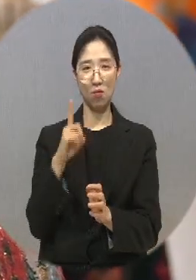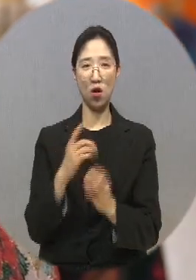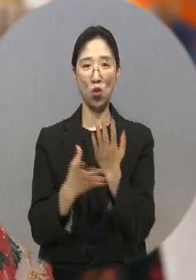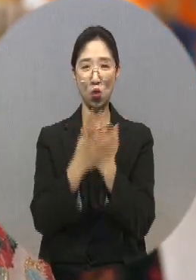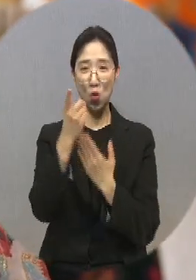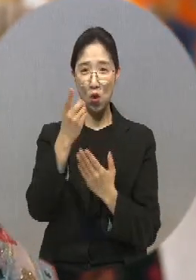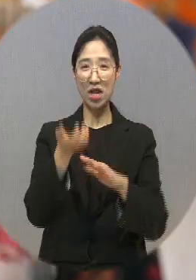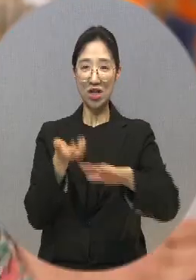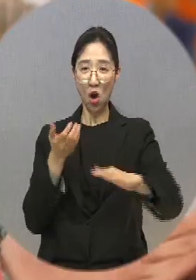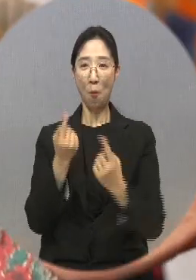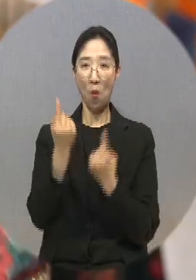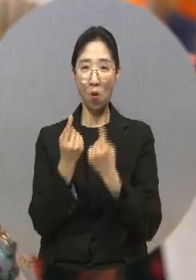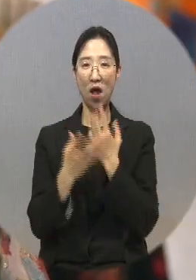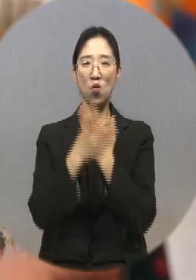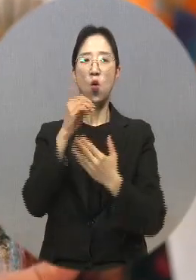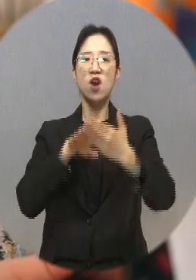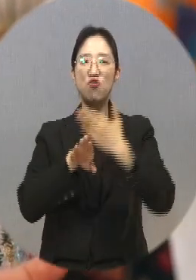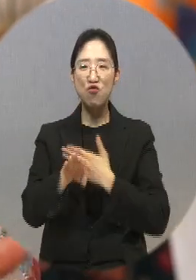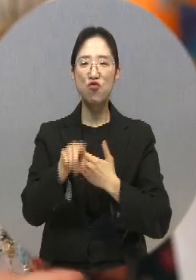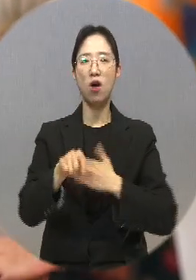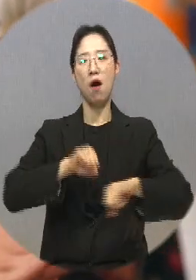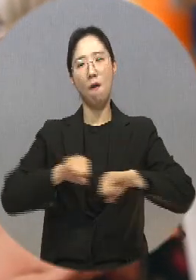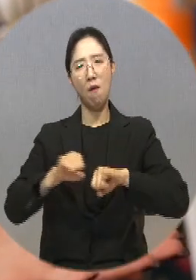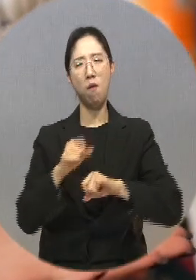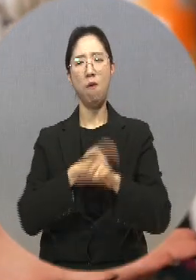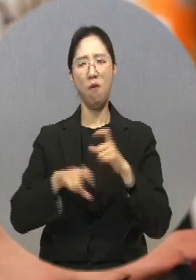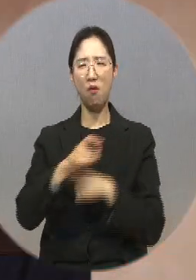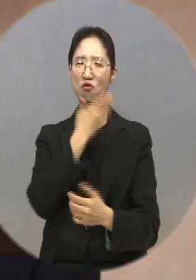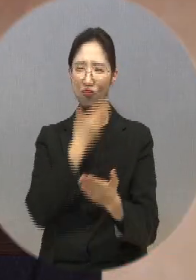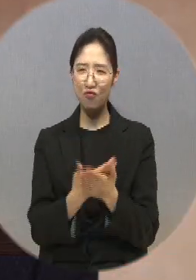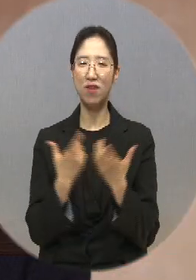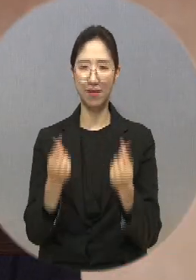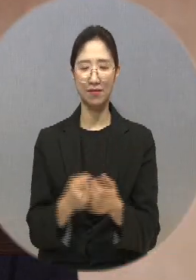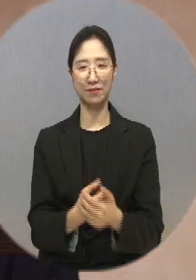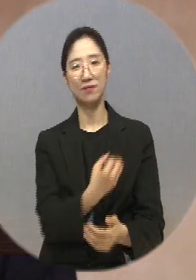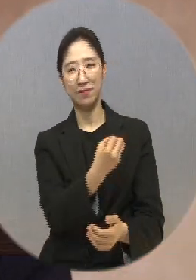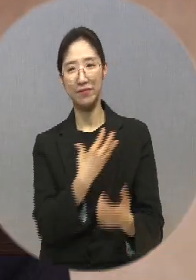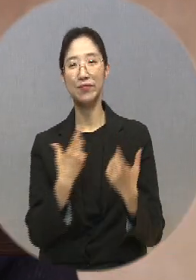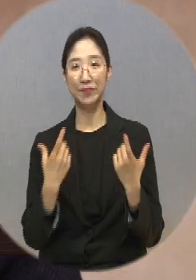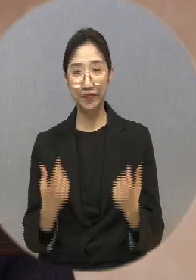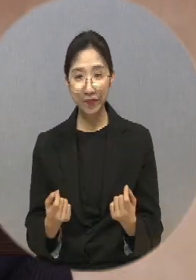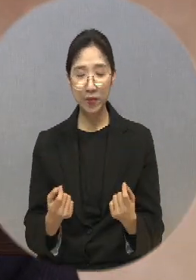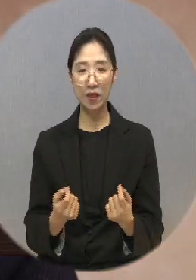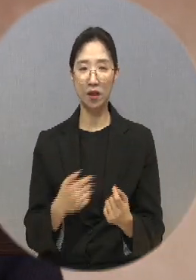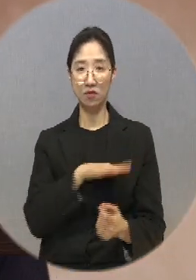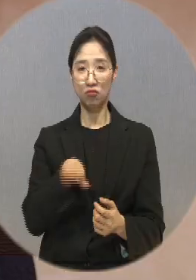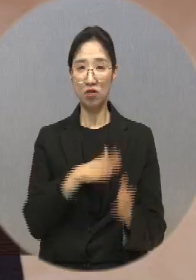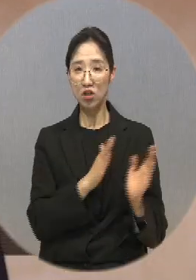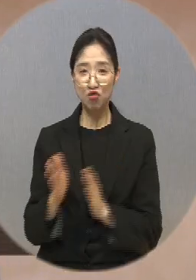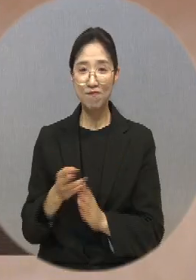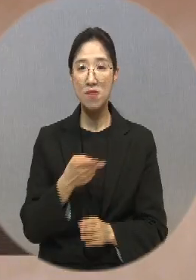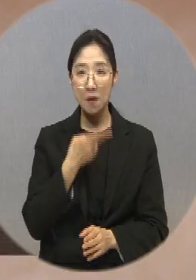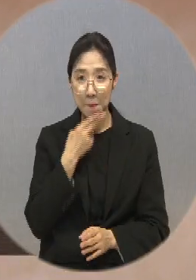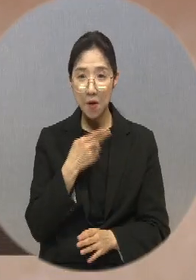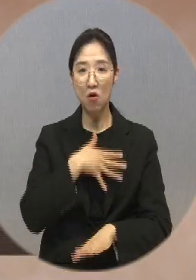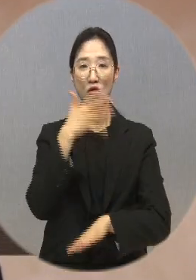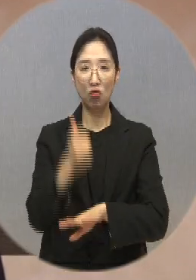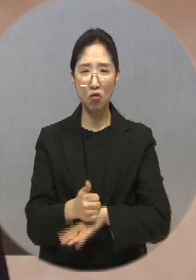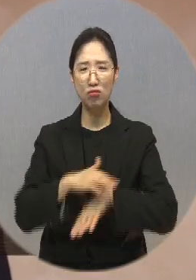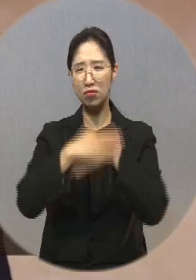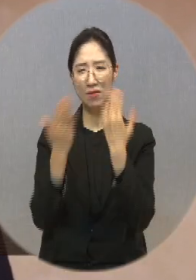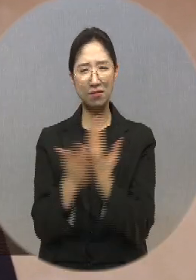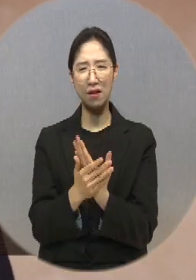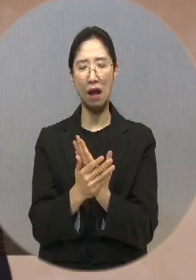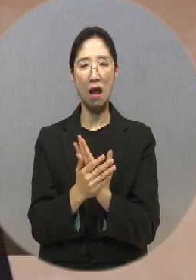전보다 통일 후에 더 커지겠구나 이런 생각이 들었어요. 말씀하신 것처럼 우리가 준비하지 않으면 결국은